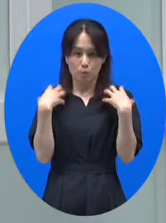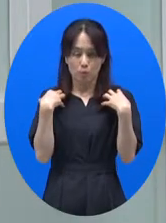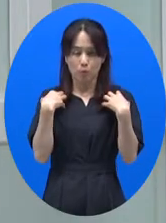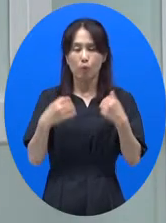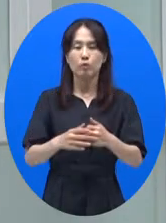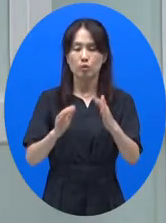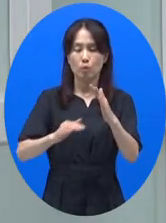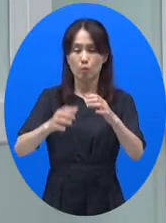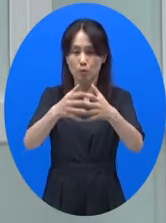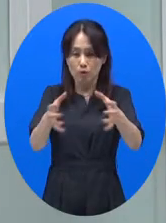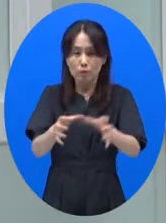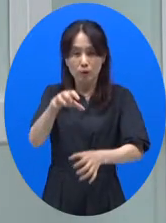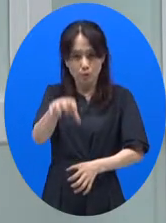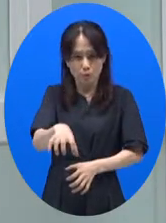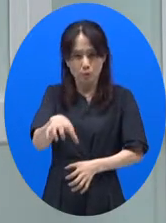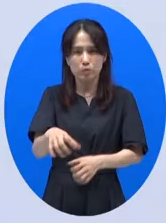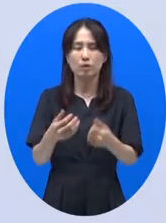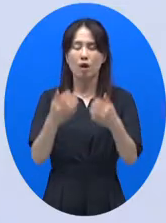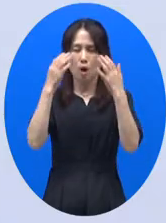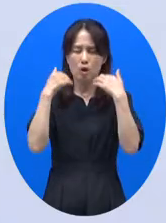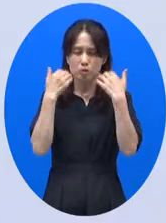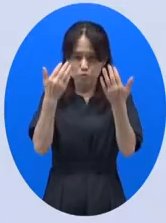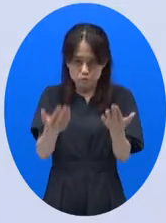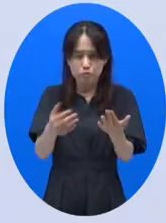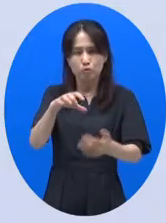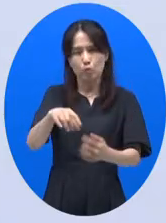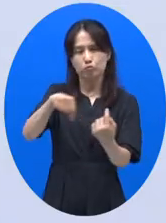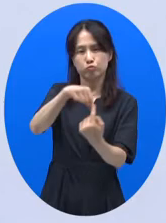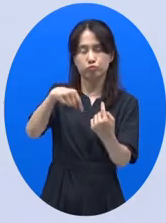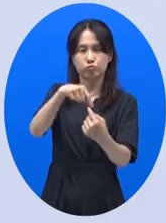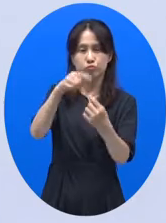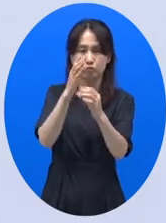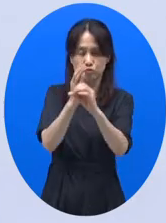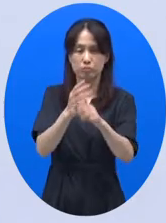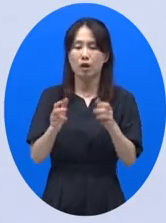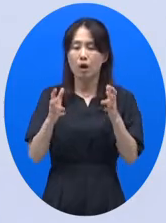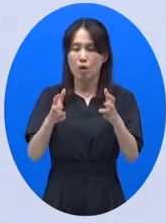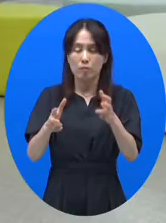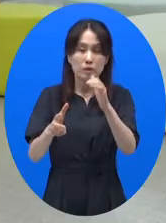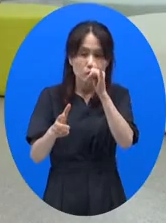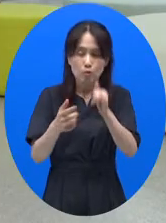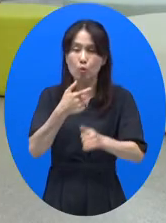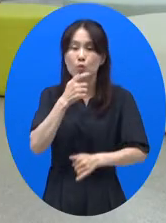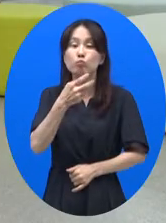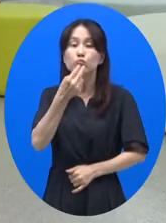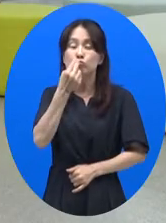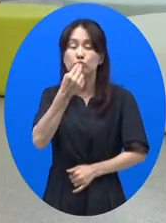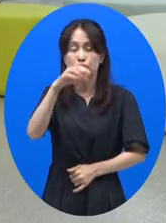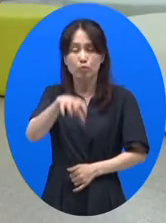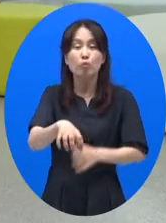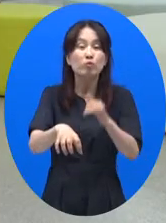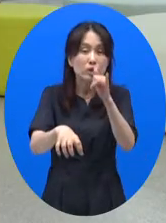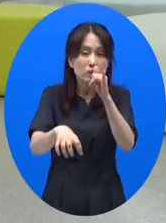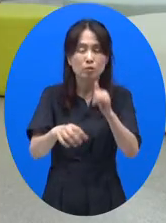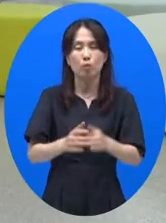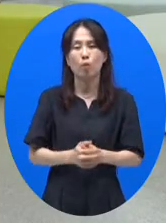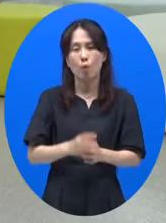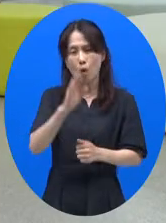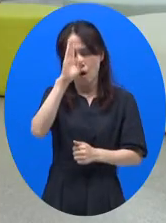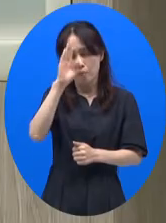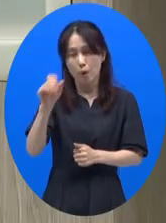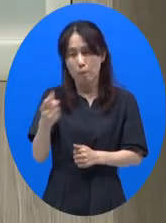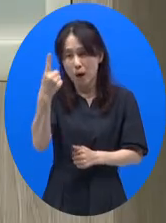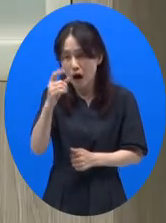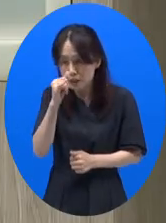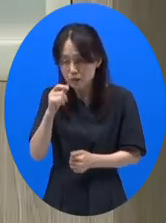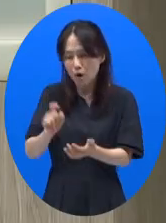공공기관 72곳이 무더위 쉼터를 운영 중입니다. 냉방기가 가동되고 생수가 비치된 것은 물론 온열 질환자가 발생하면